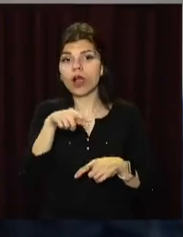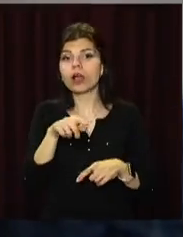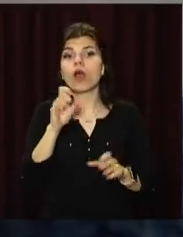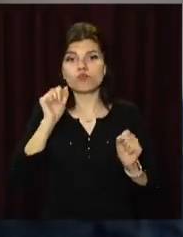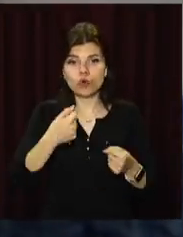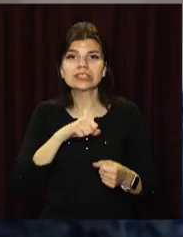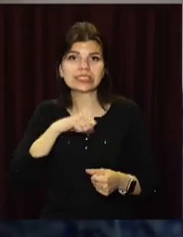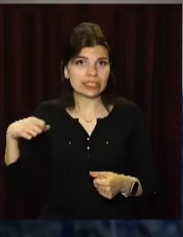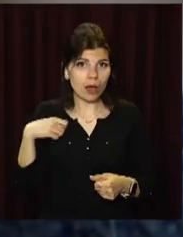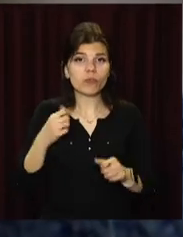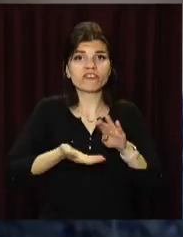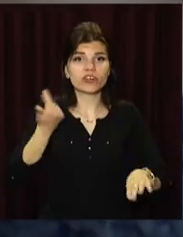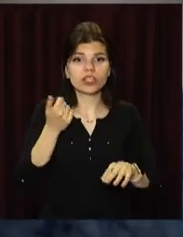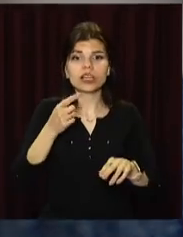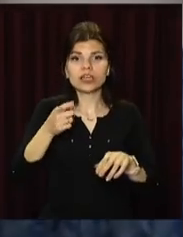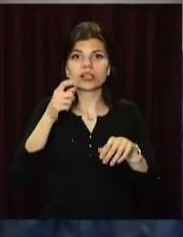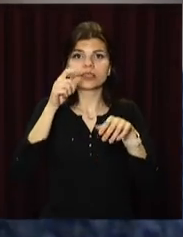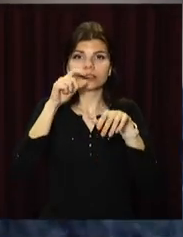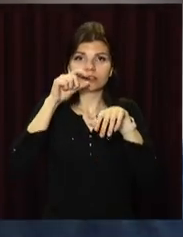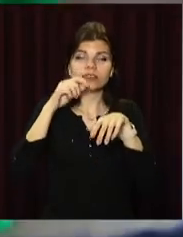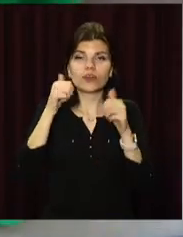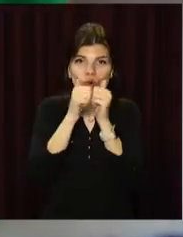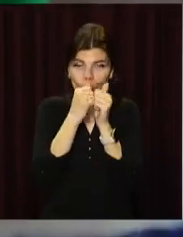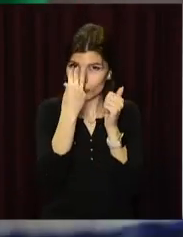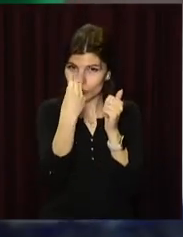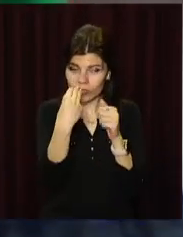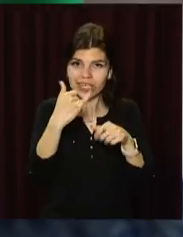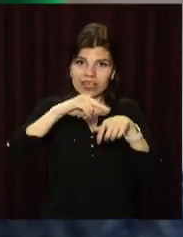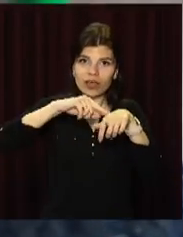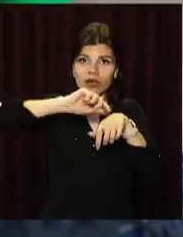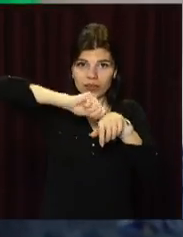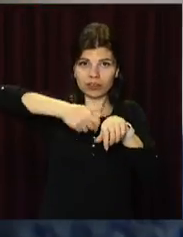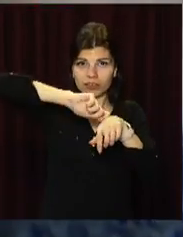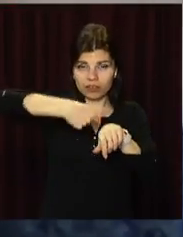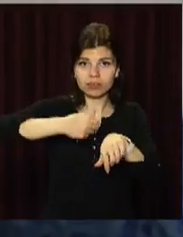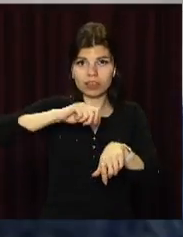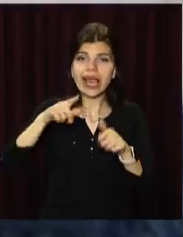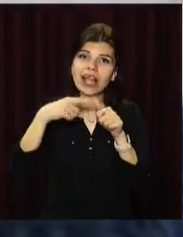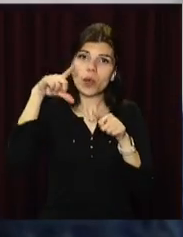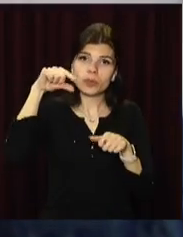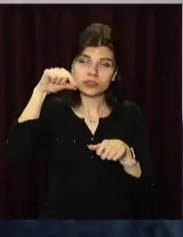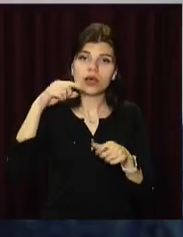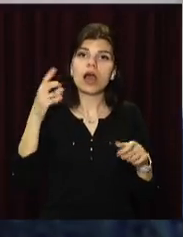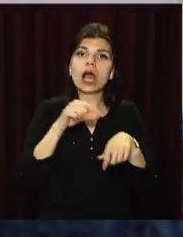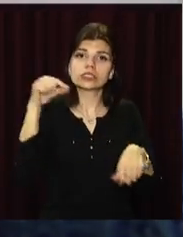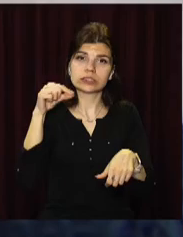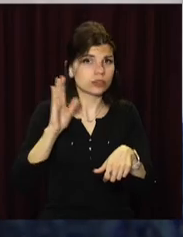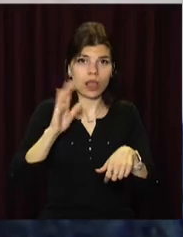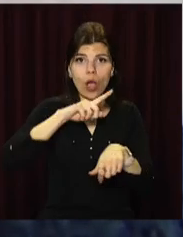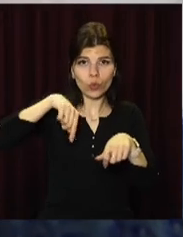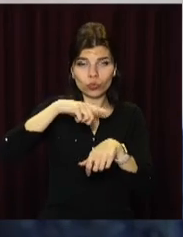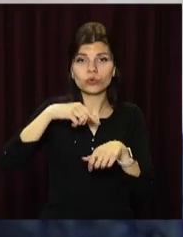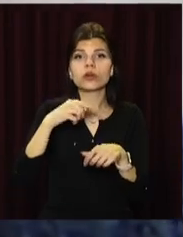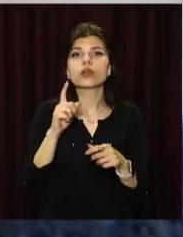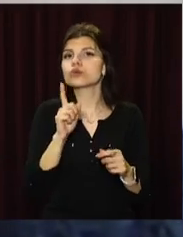можна витягти самостійно, затиснути ближче до хоботка та викрутити пальцями чи пінцетом. Робити це треба акуратно, аби